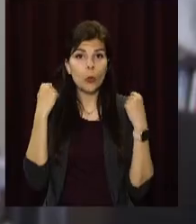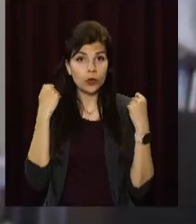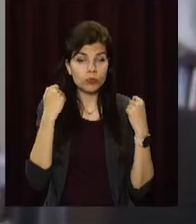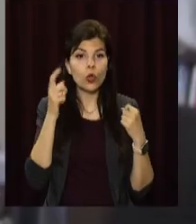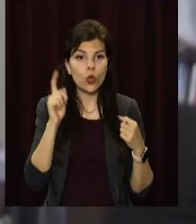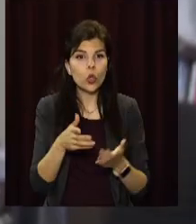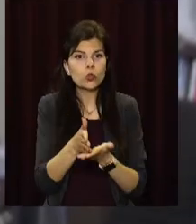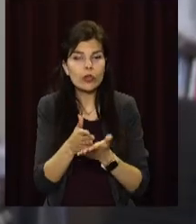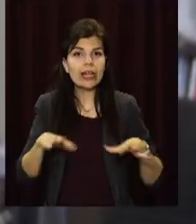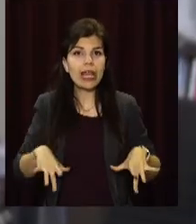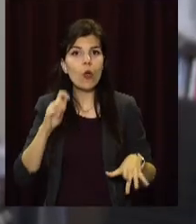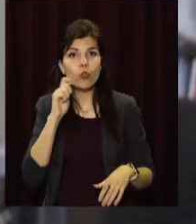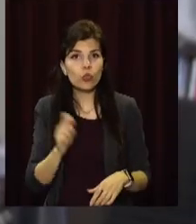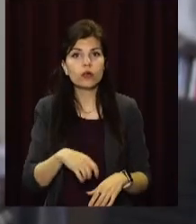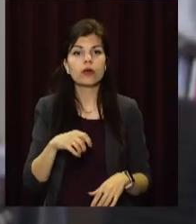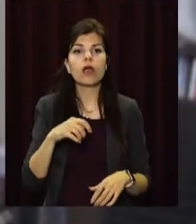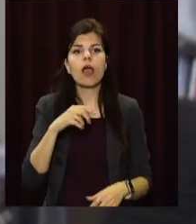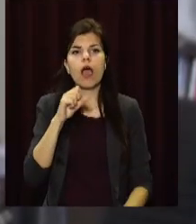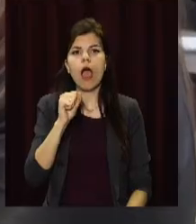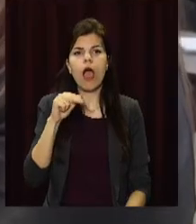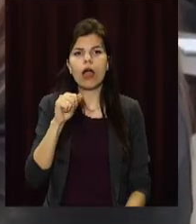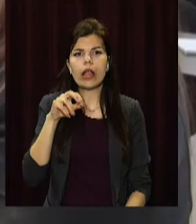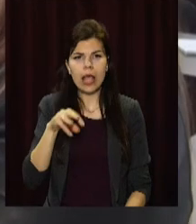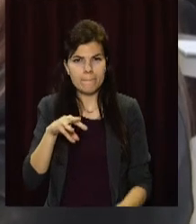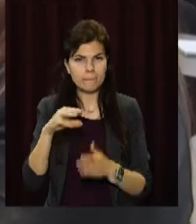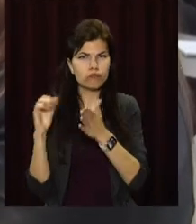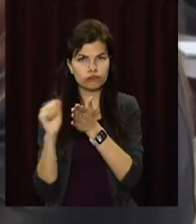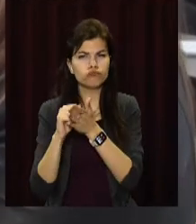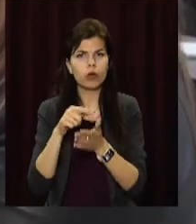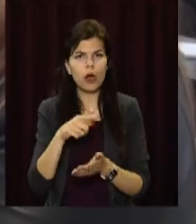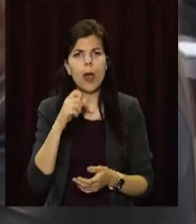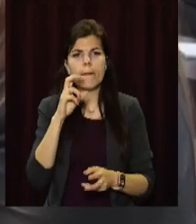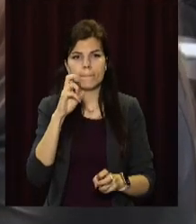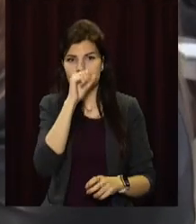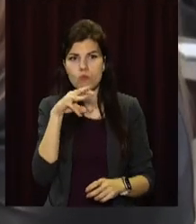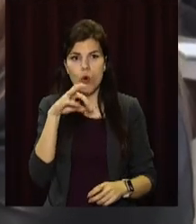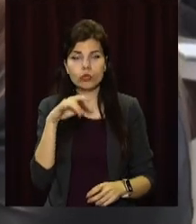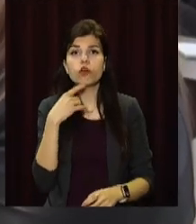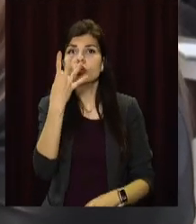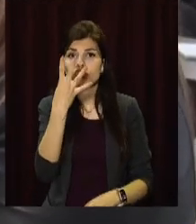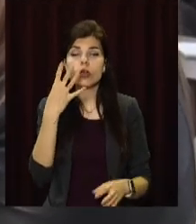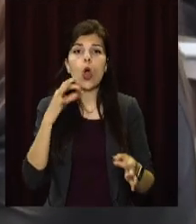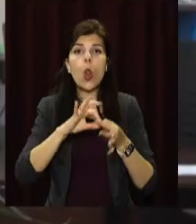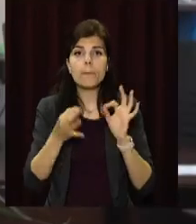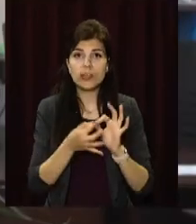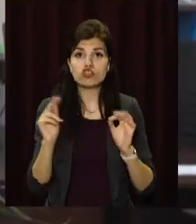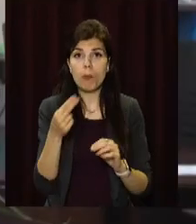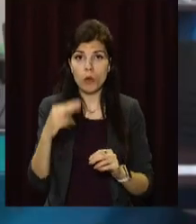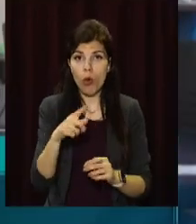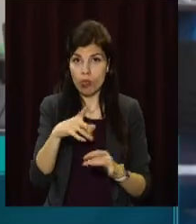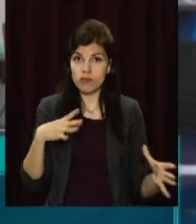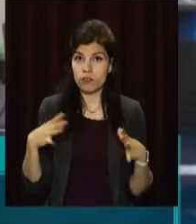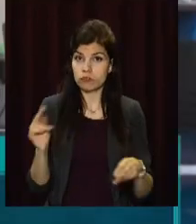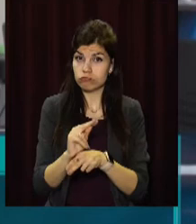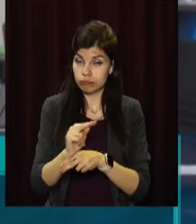і заслужений тренер України з академічного веслування Володимир Морозов. Він виховав чотирьох олімпійських чемпіонів. В дитячих